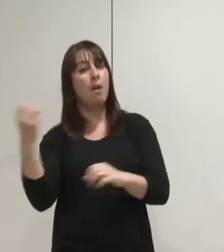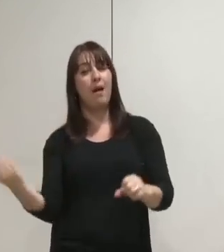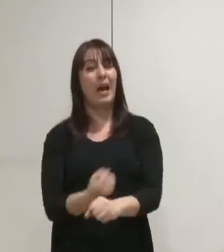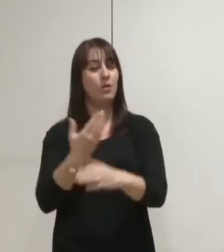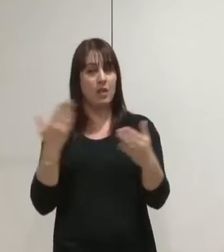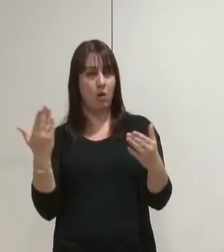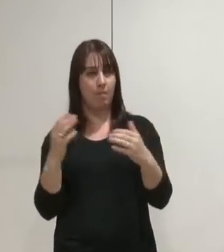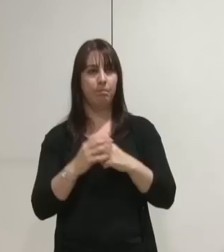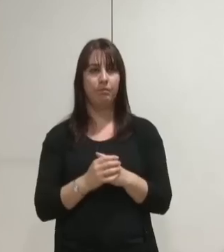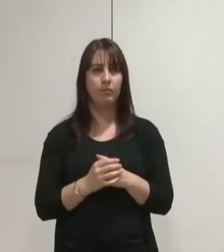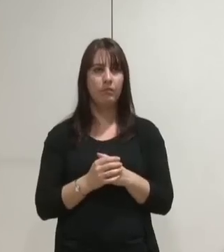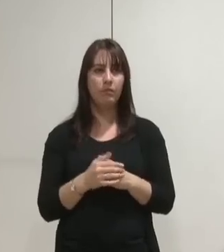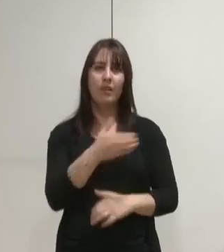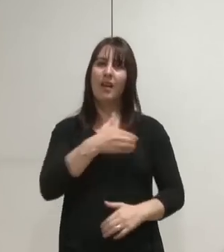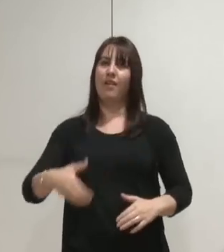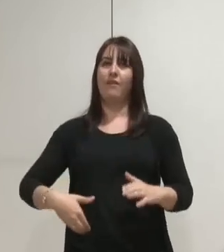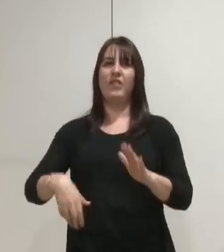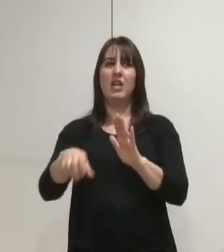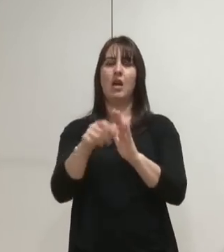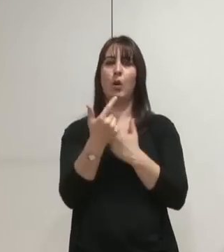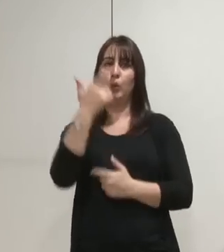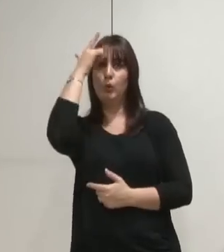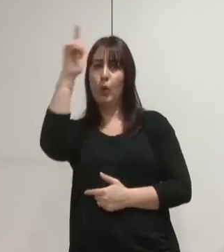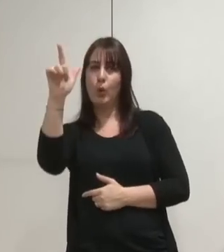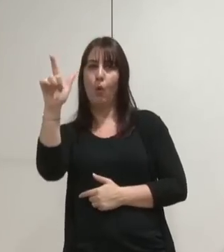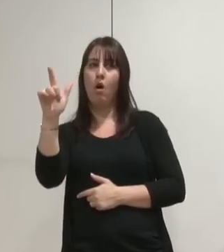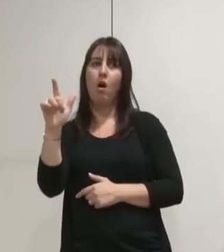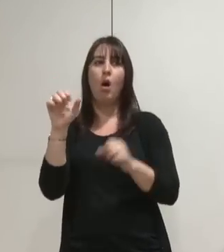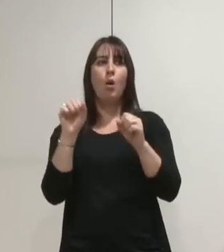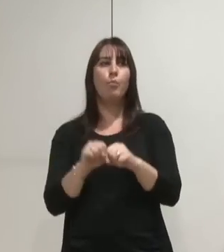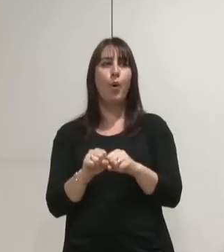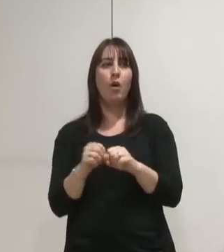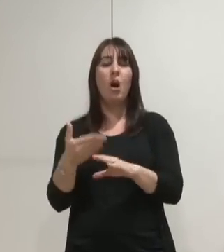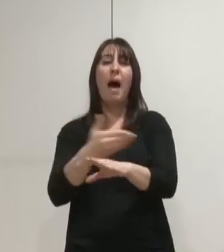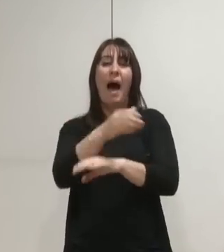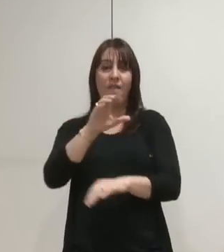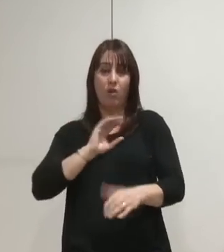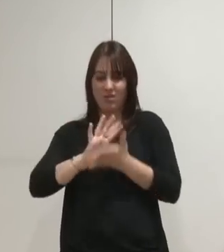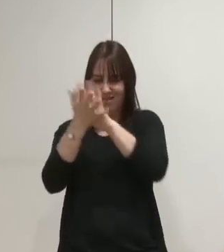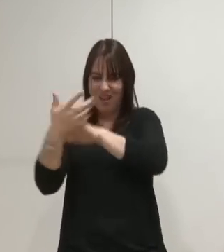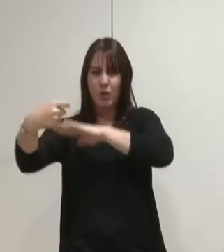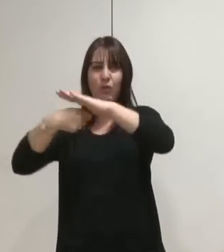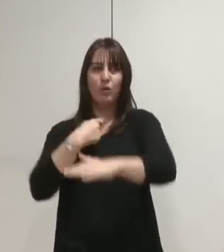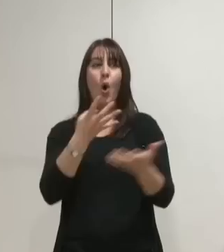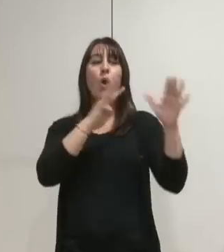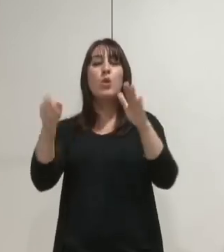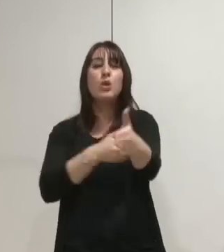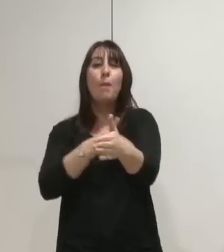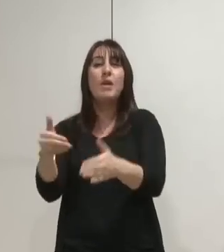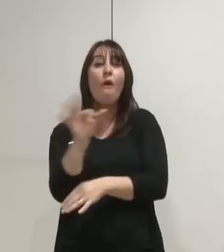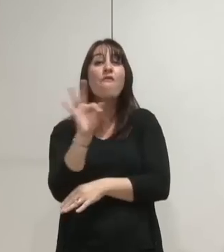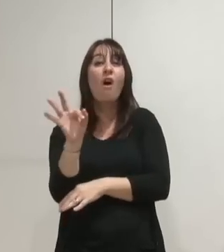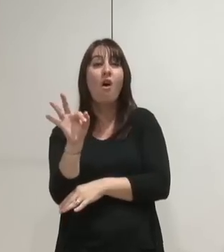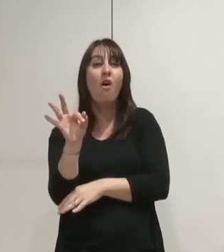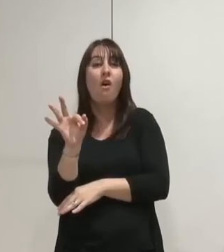une avance de la ville de Lyon en subvention ça a coûté que 900 millions de francs français de plus au